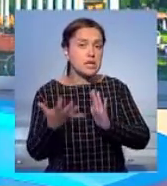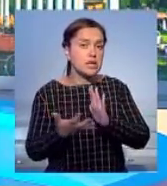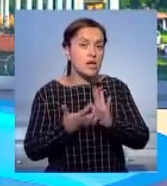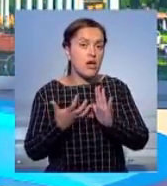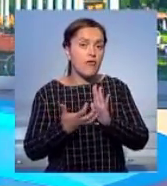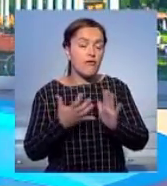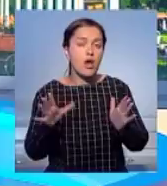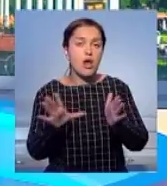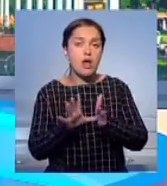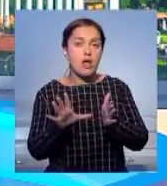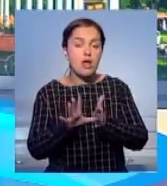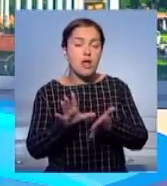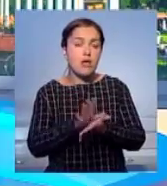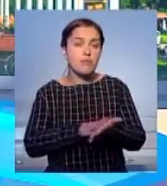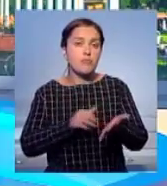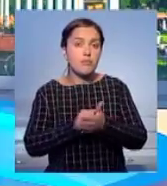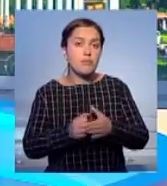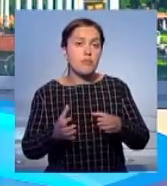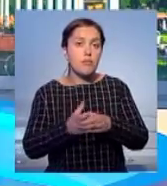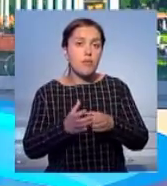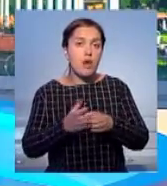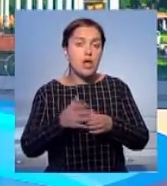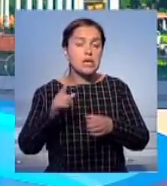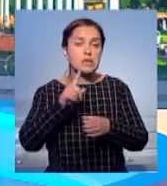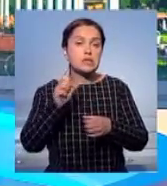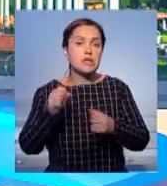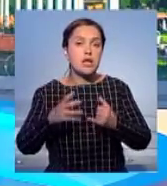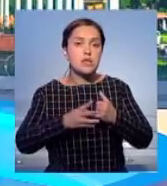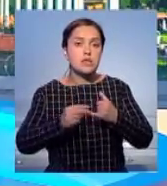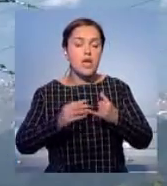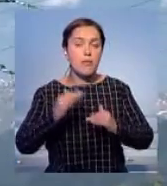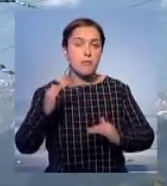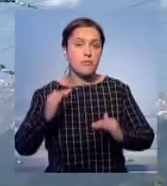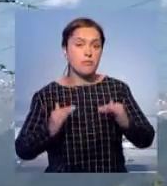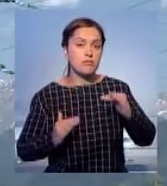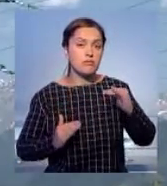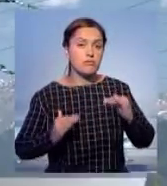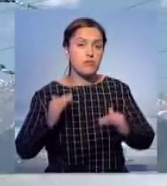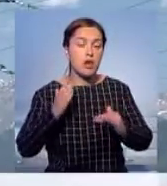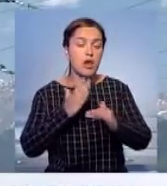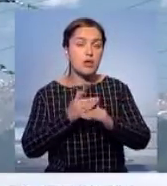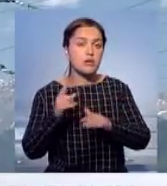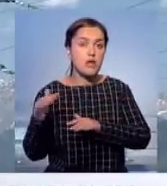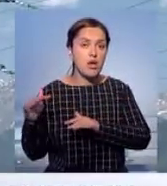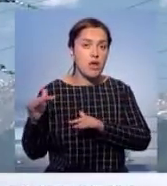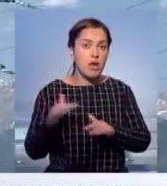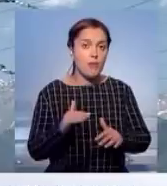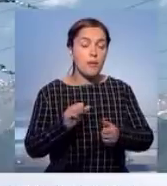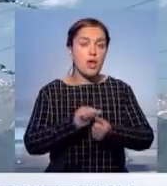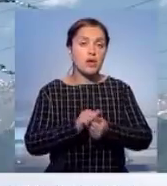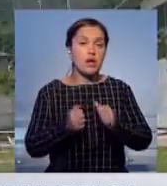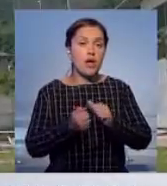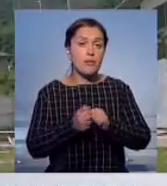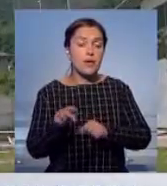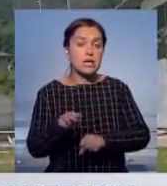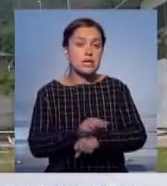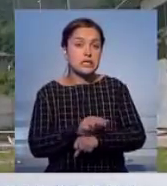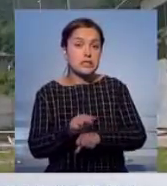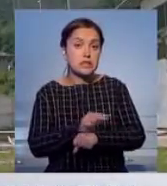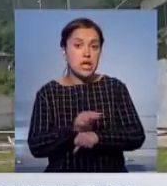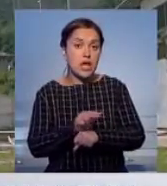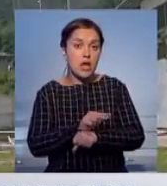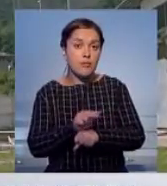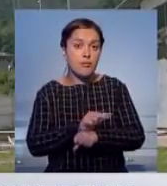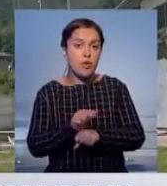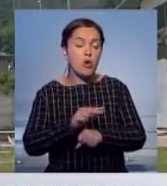разрушения электрических подстанций из-за постоянного смещения грунта. Его сдвигу способствовали естественные оползни. Реконструкция этих объектов не